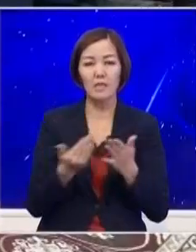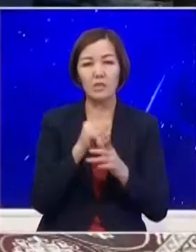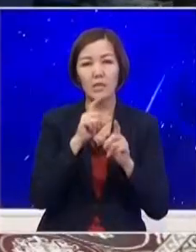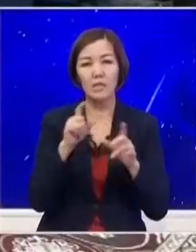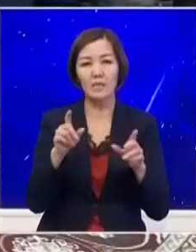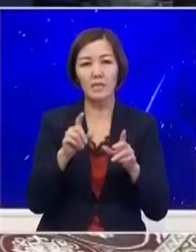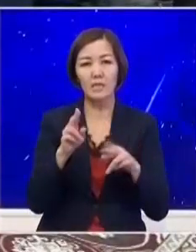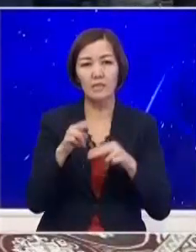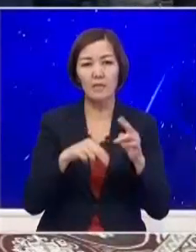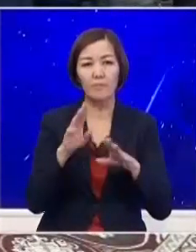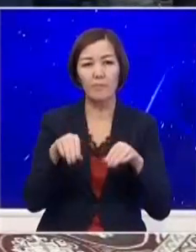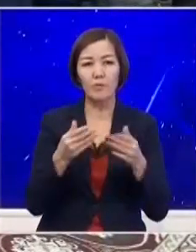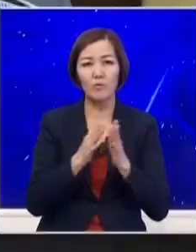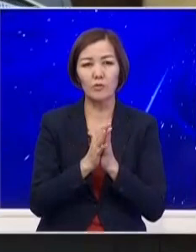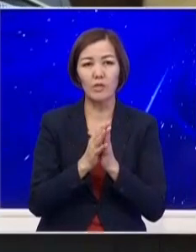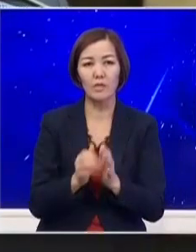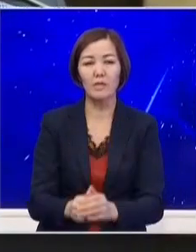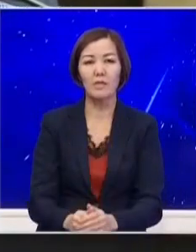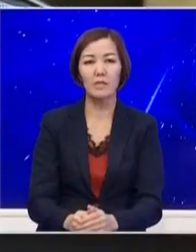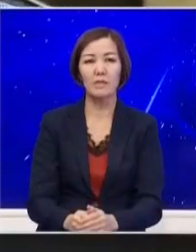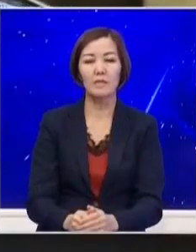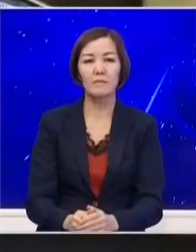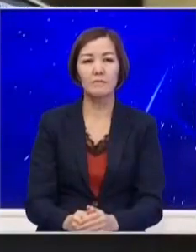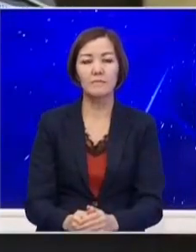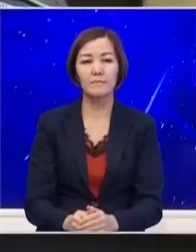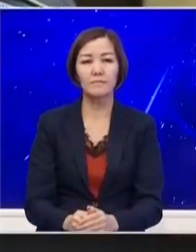салып беруді сұрайды. Үлкен ауыл негізі